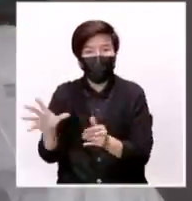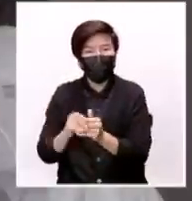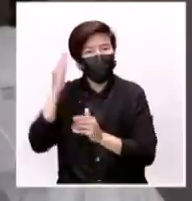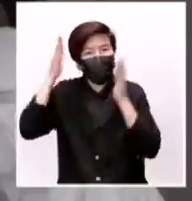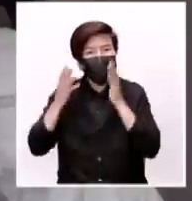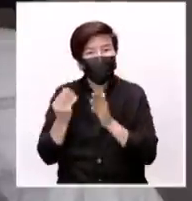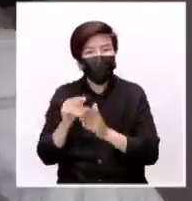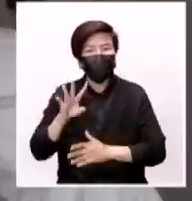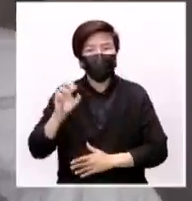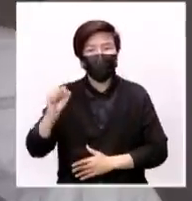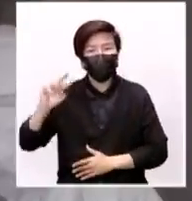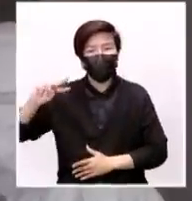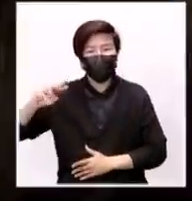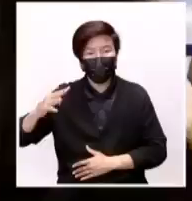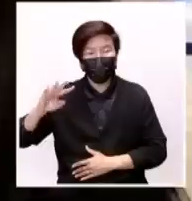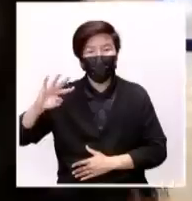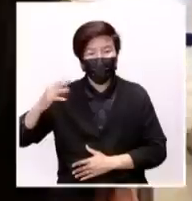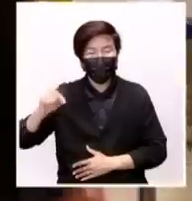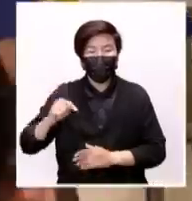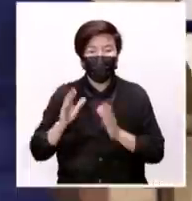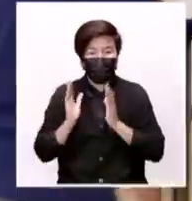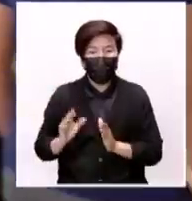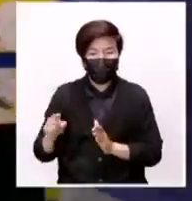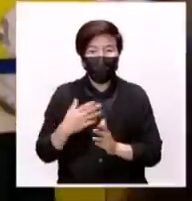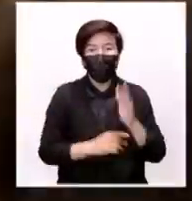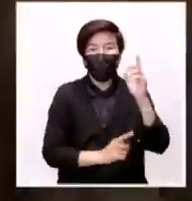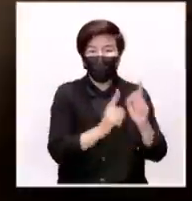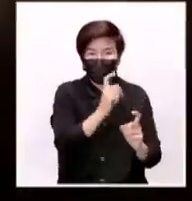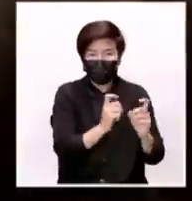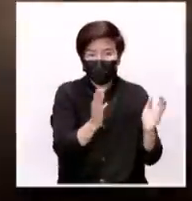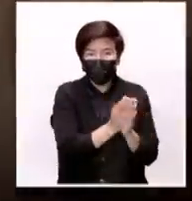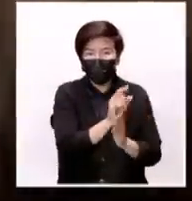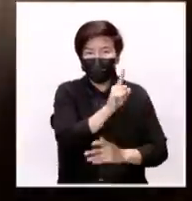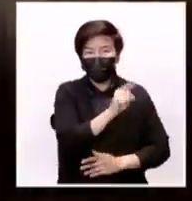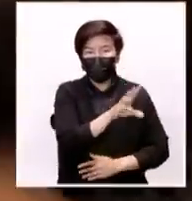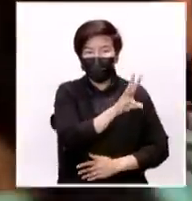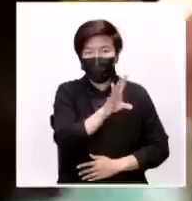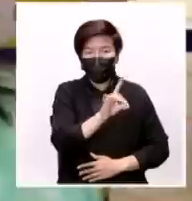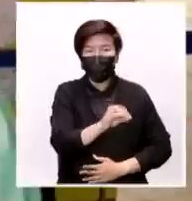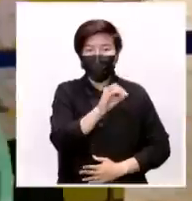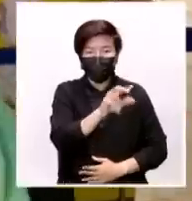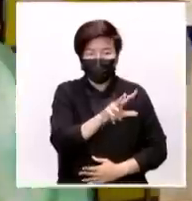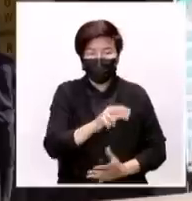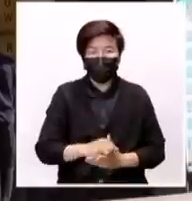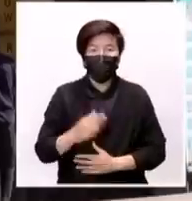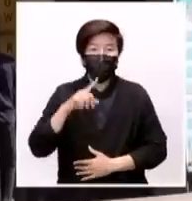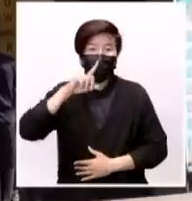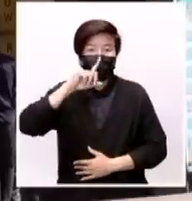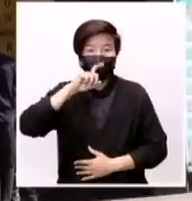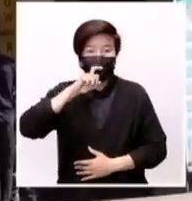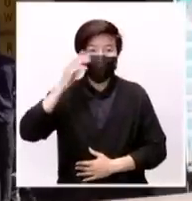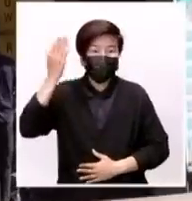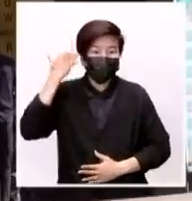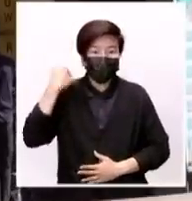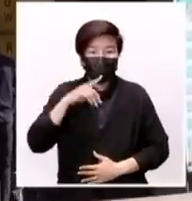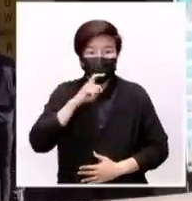าณ 440,000 คนนะคะแล้วก็มีเสียชีวิตอยู่ที่ 1,683 คนโดยเมื่อวันอาทิตย์ที่ผ่านมาค่